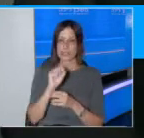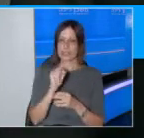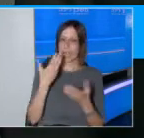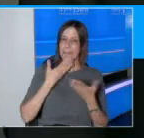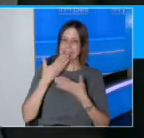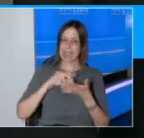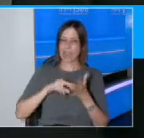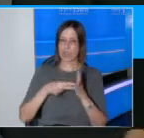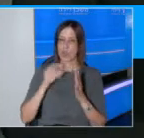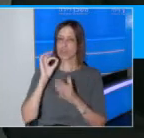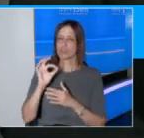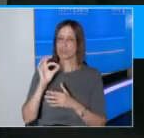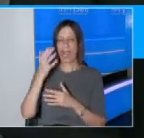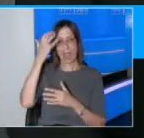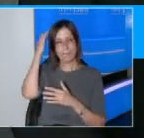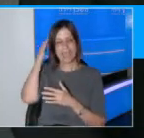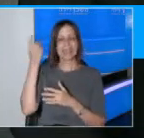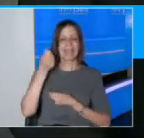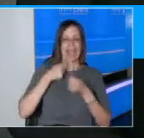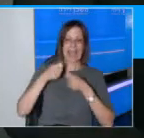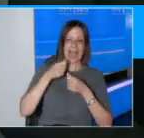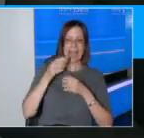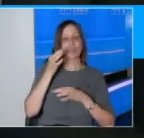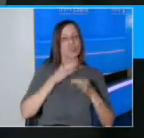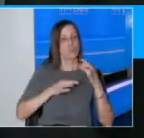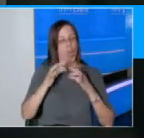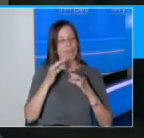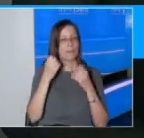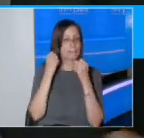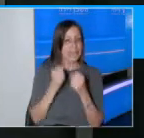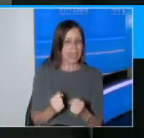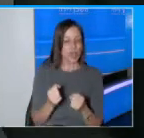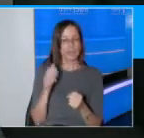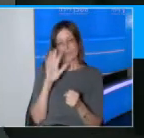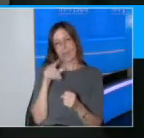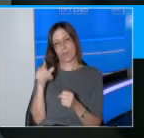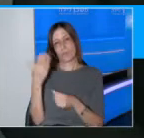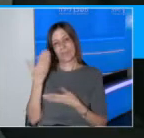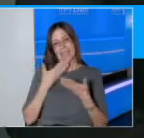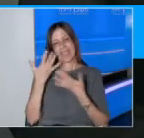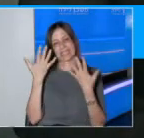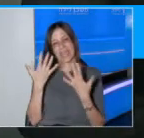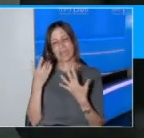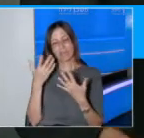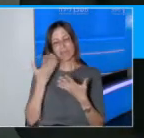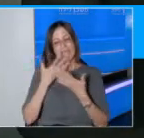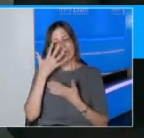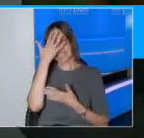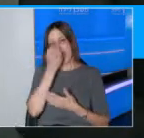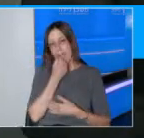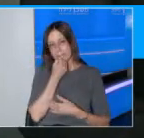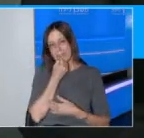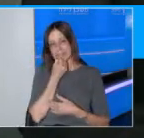של לפיד על כלכלת כן. תמורת ביטחון, וגם הוא, איך נאמר, מתייחס לחמאס